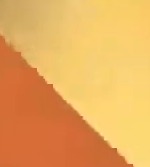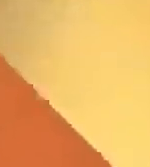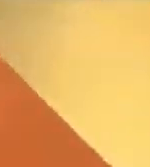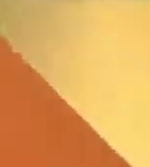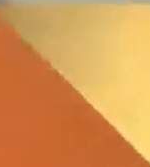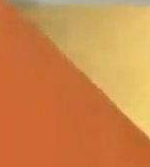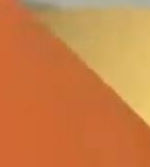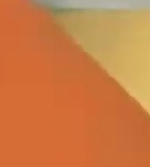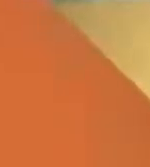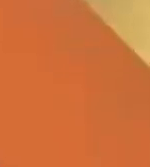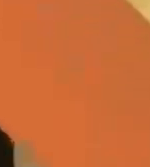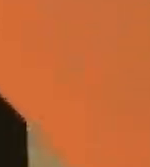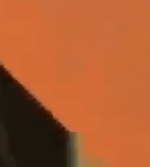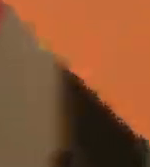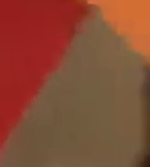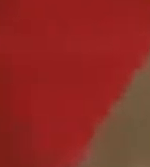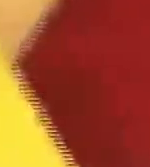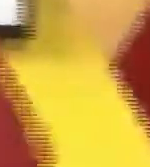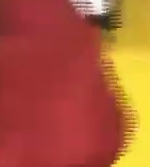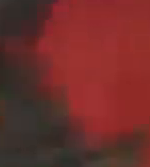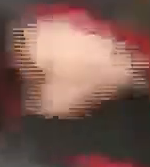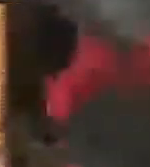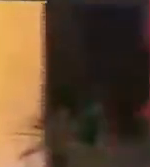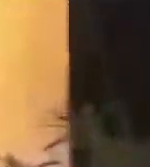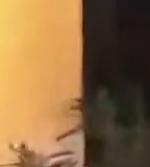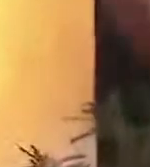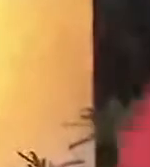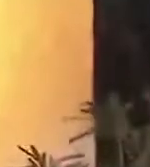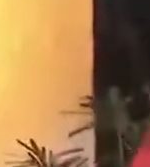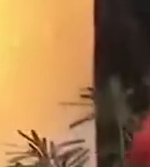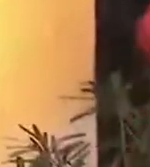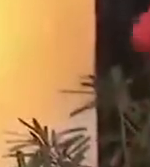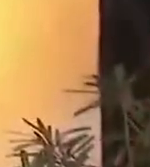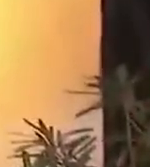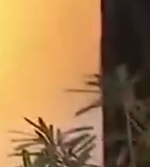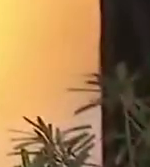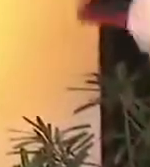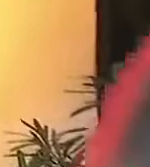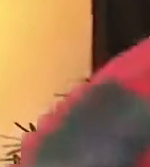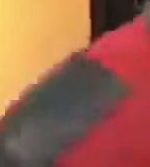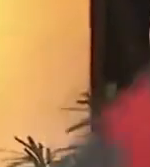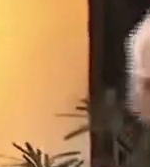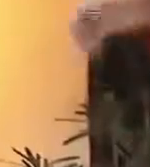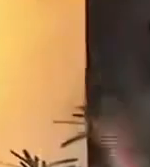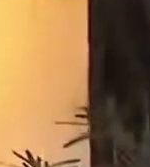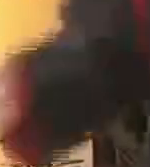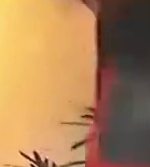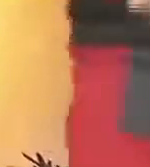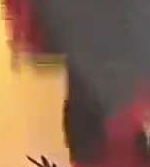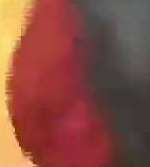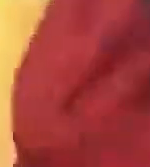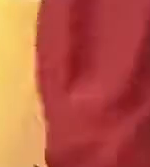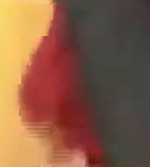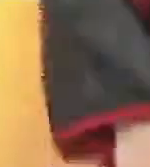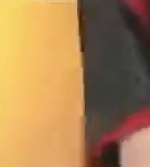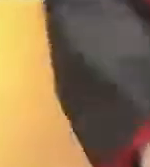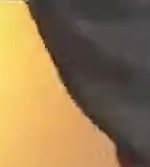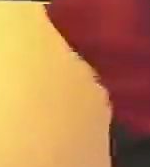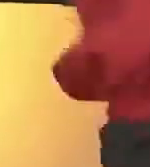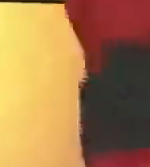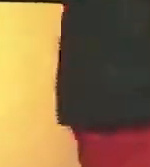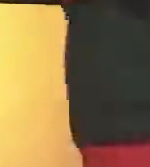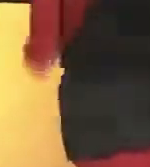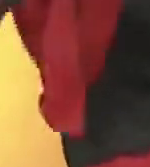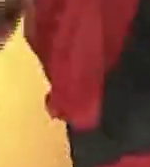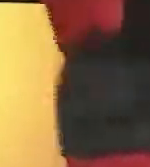na pala para iangat ang bandera para nasa puso niyo